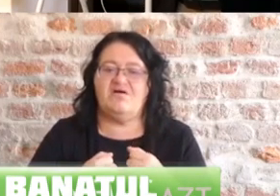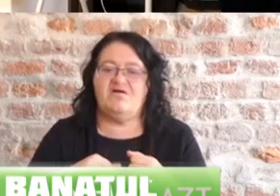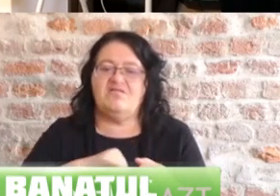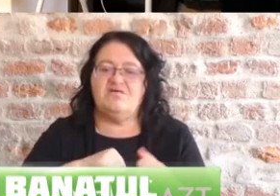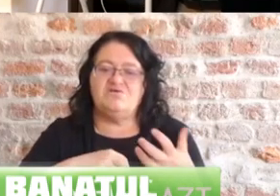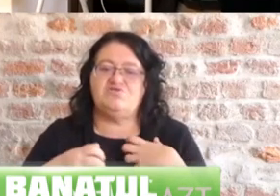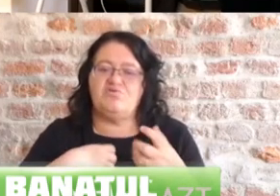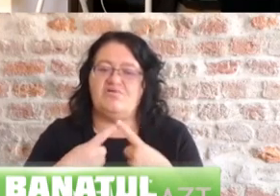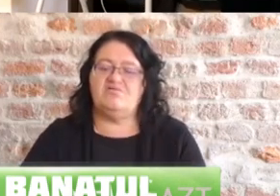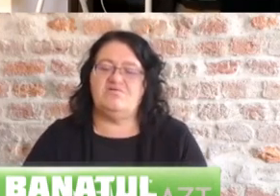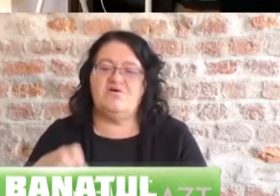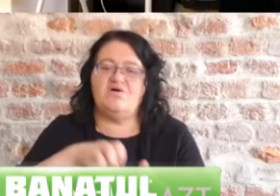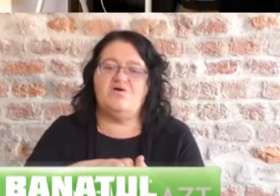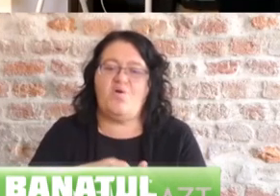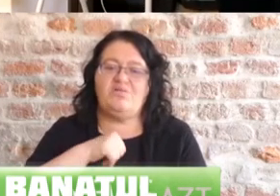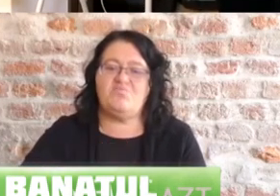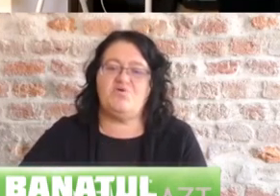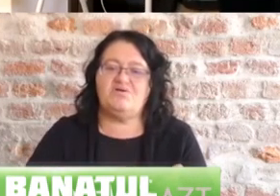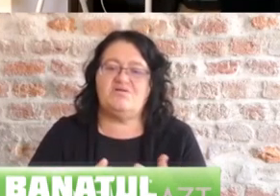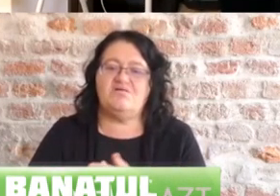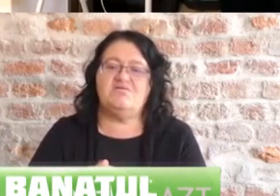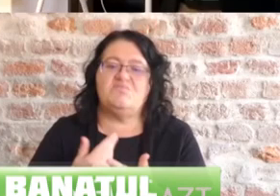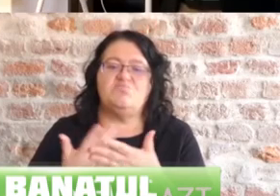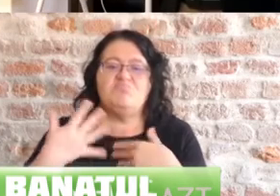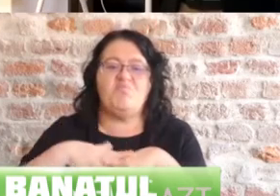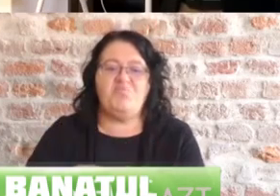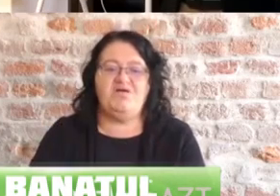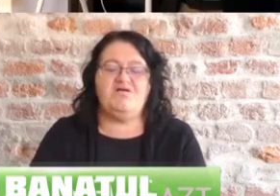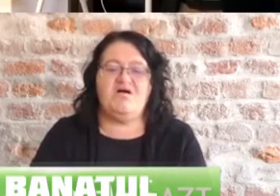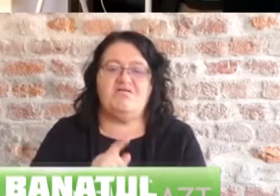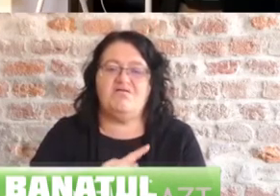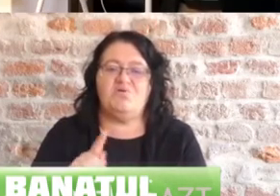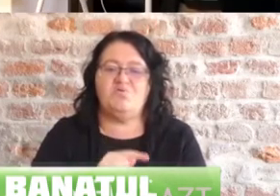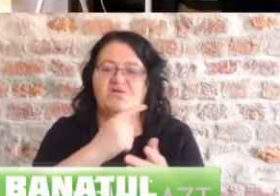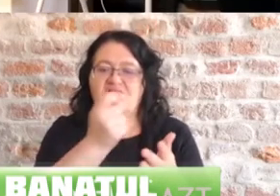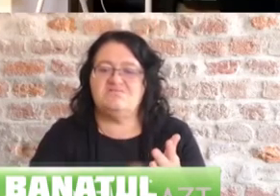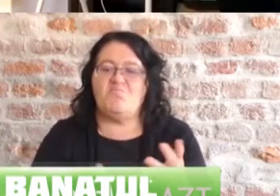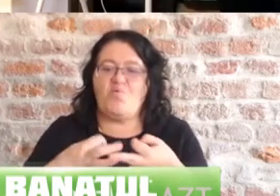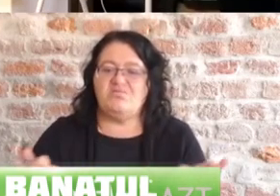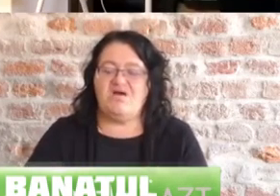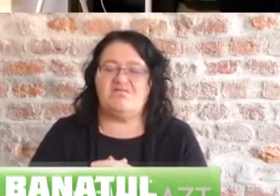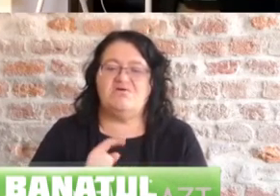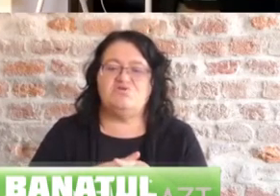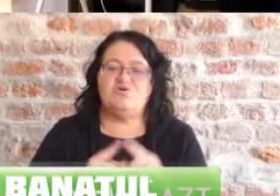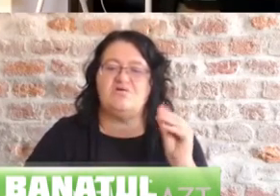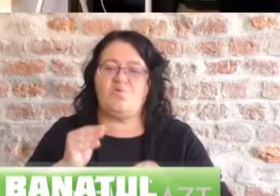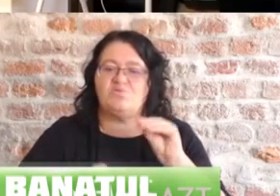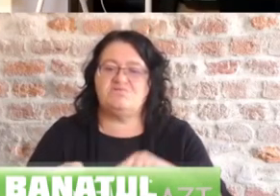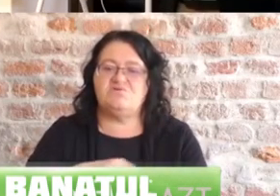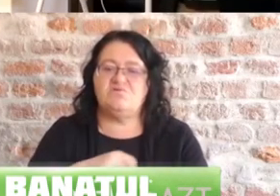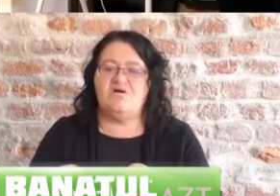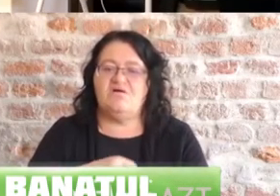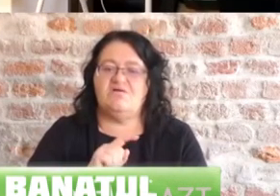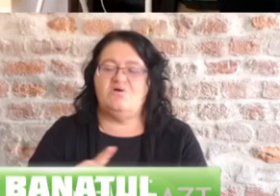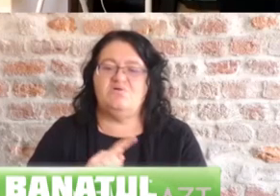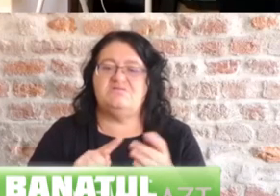scenarii de utilizare variată, un loc democratic care invită la implicare. Elementele de design sunt moderne, iar repoziționarea elementelor